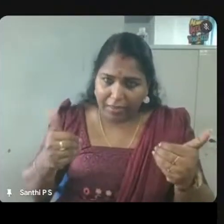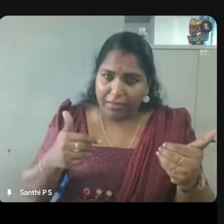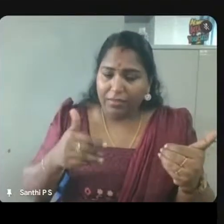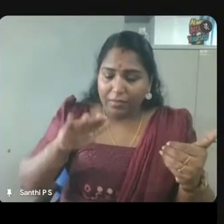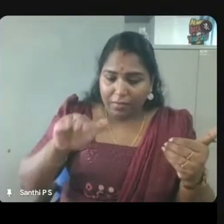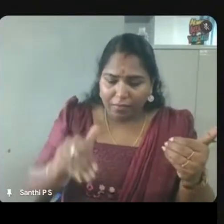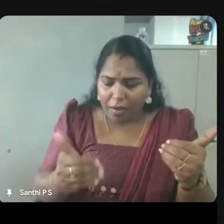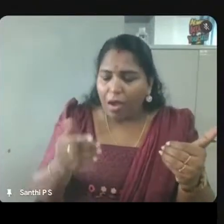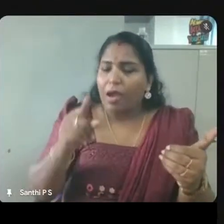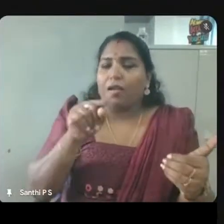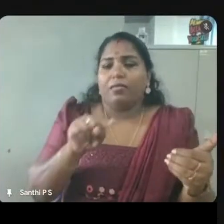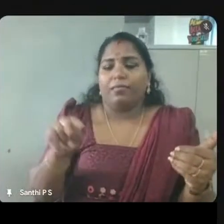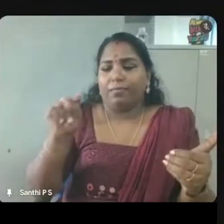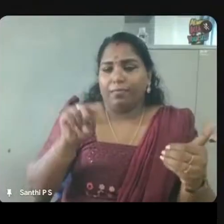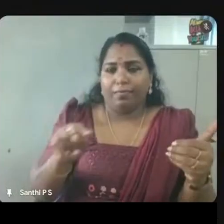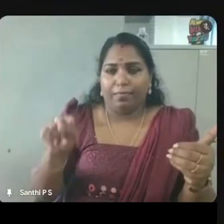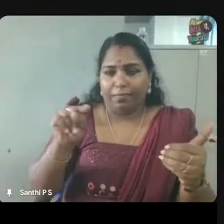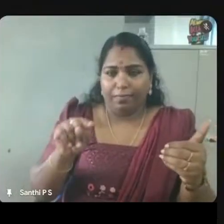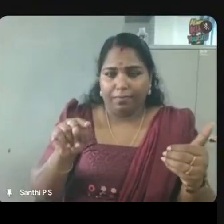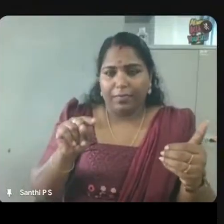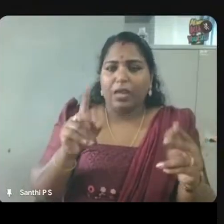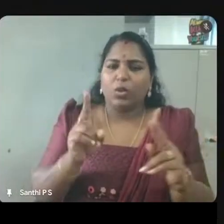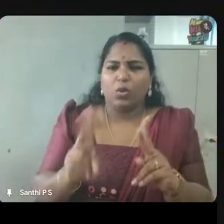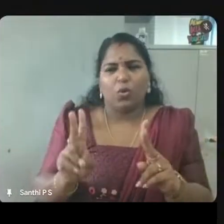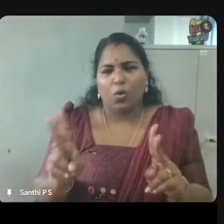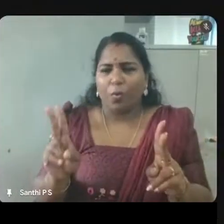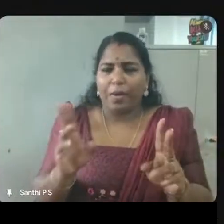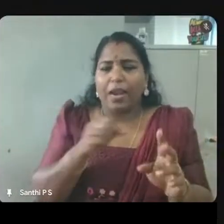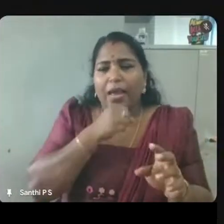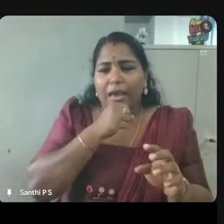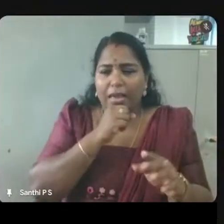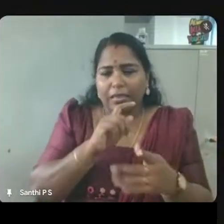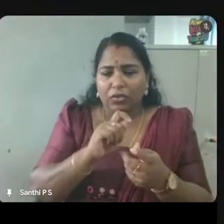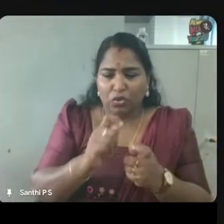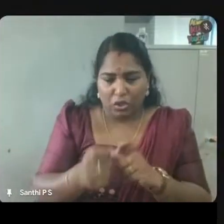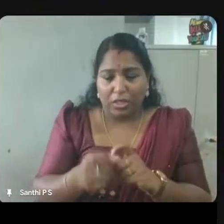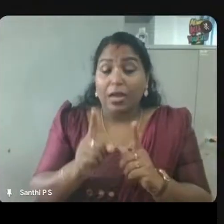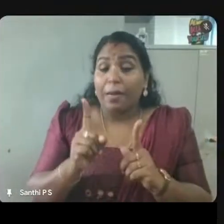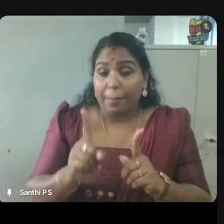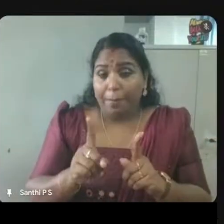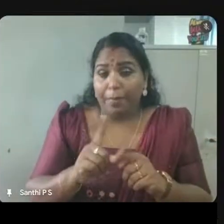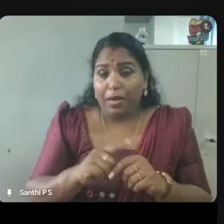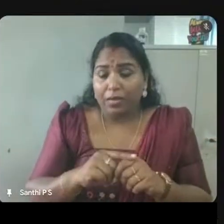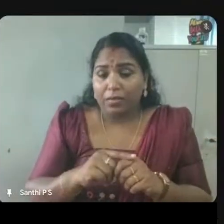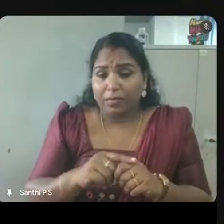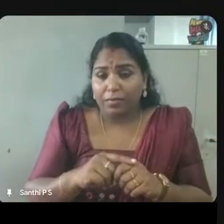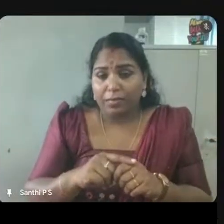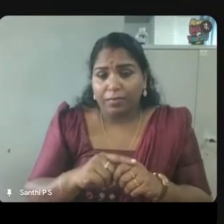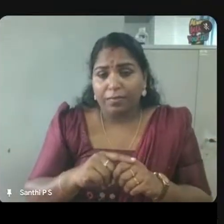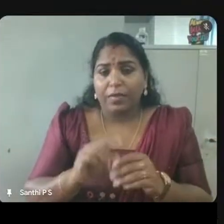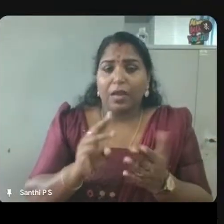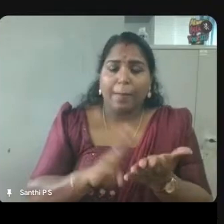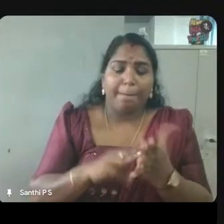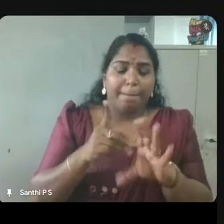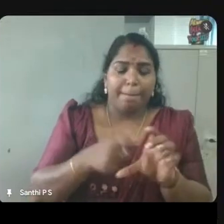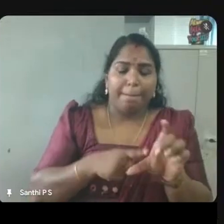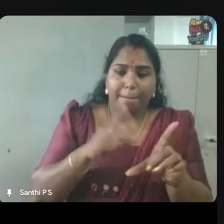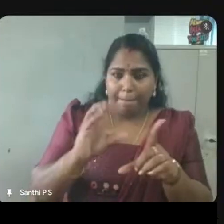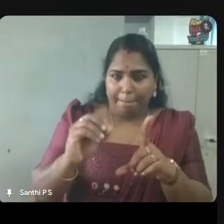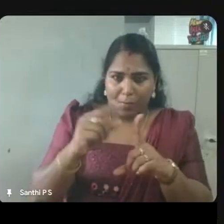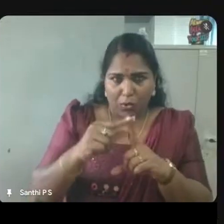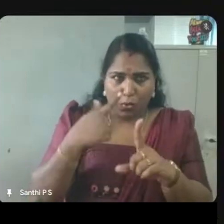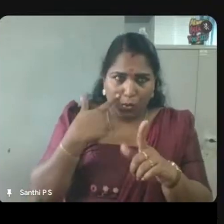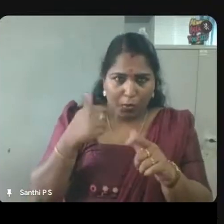പറയുന്നത്. അത് ഒരു നോർമൽ ഏജിങ് ചേഞ്ച് ആണ്. പക്ഷേ മാമിന് മയോപ്പിയ ഉള്ളത് കൊണ്ട്, മയോപ്പിയ